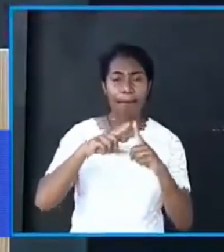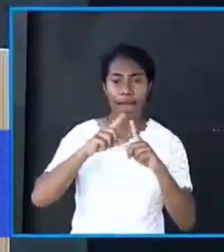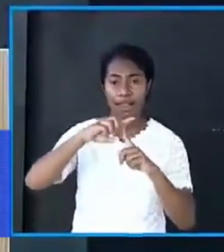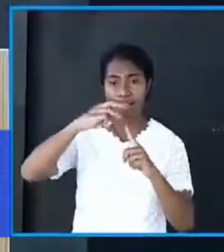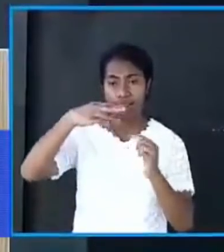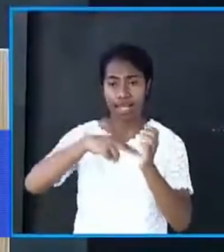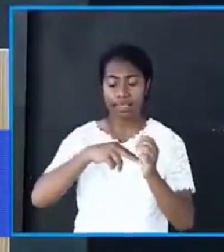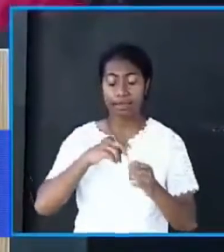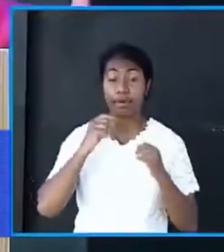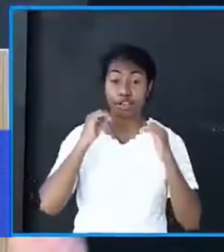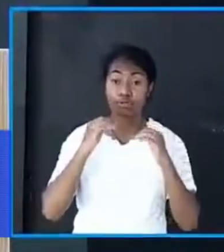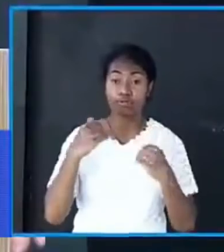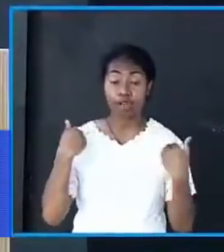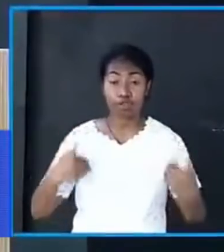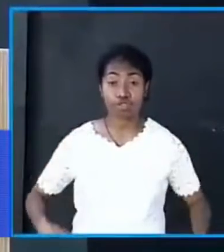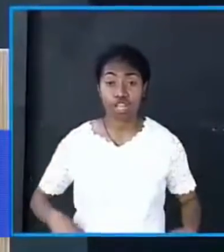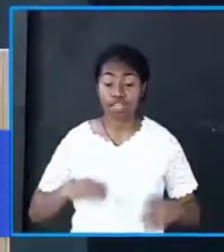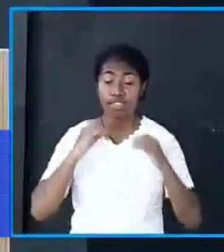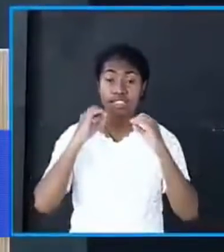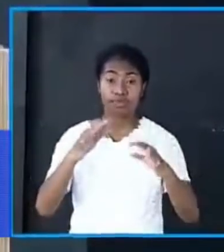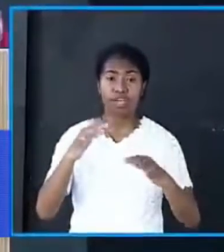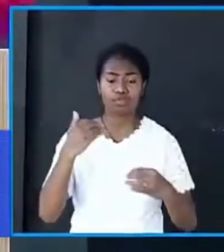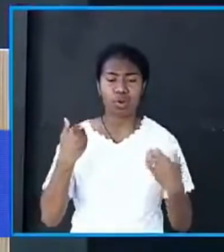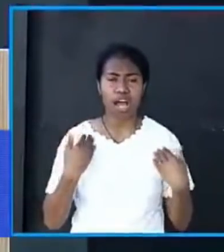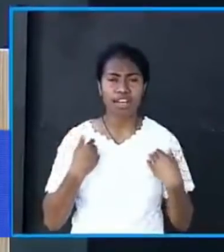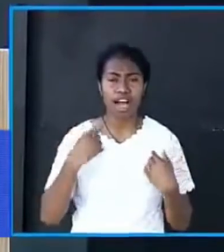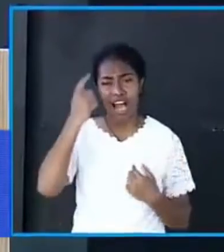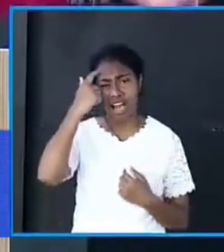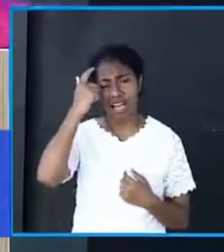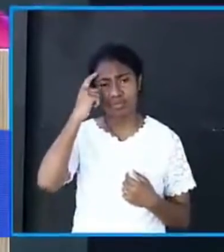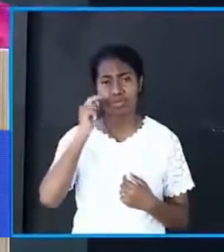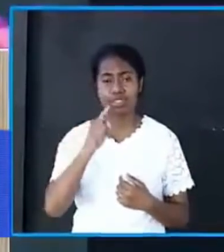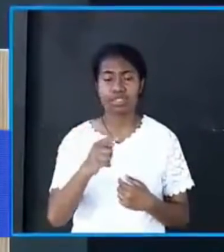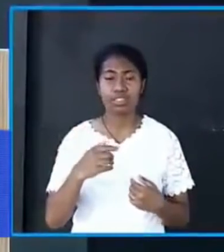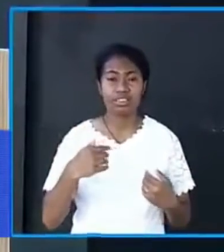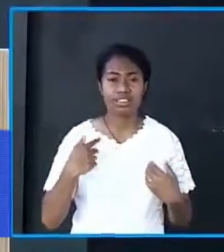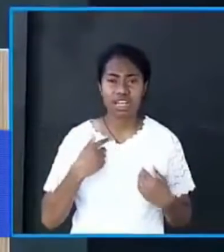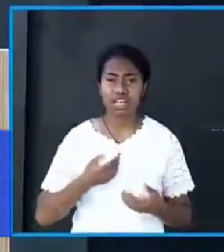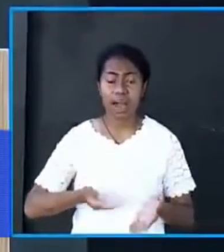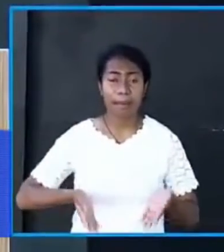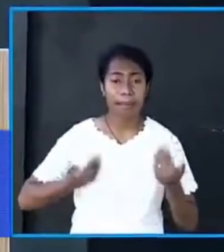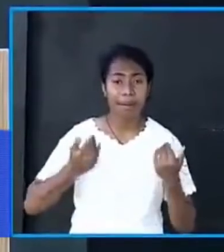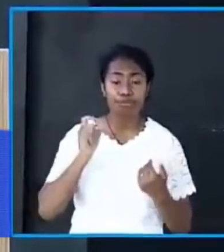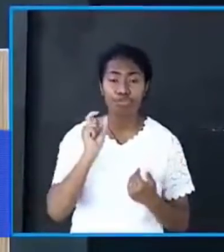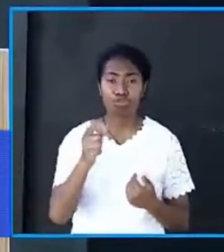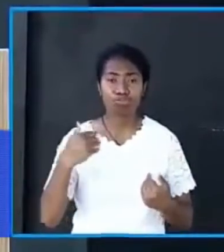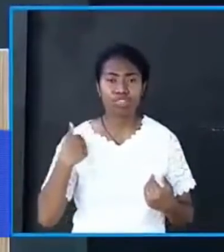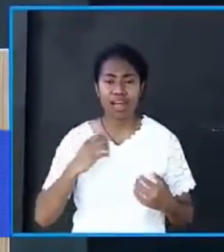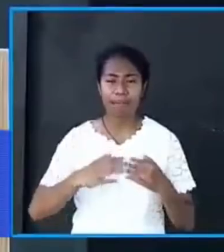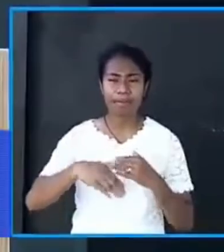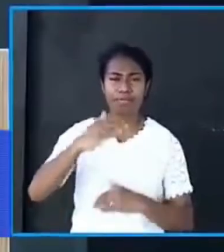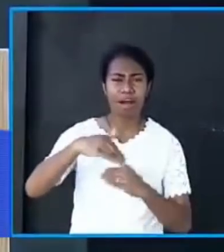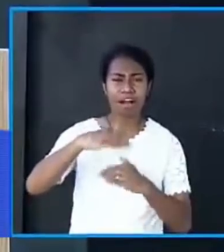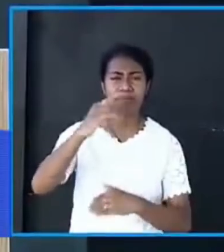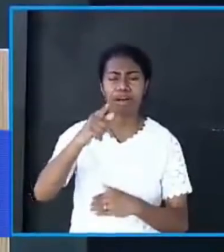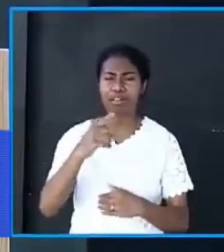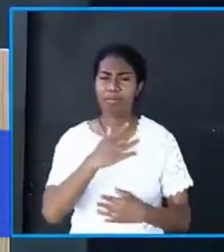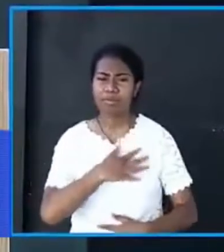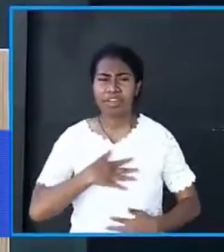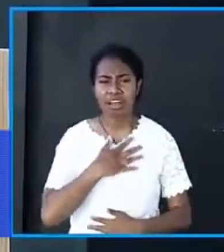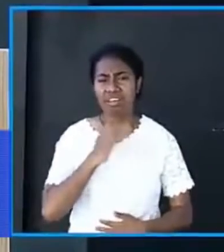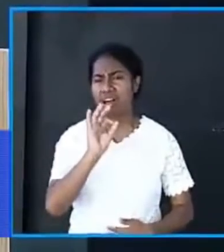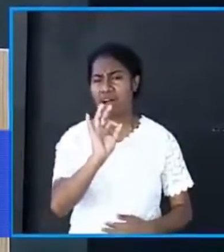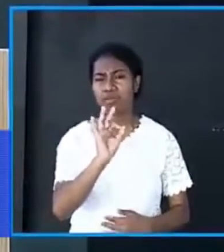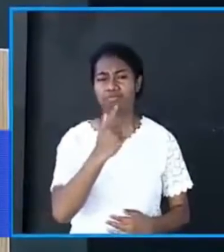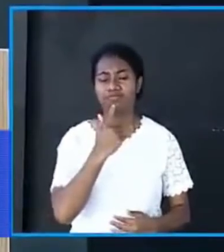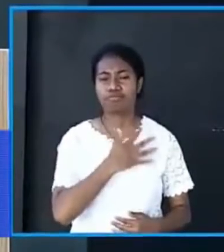rupa Allah ada akal budi sifat rasional singa sanggup mengembangkan binatang itu dari dulu sampai